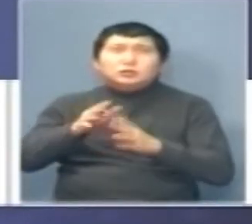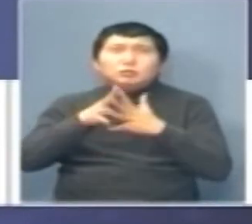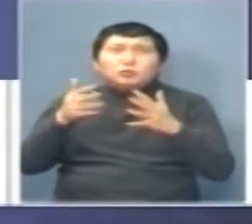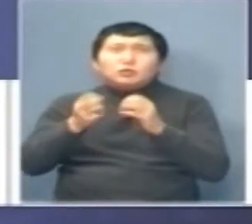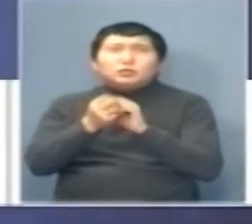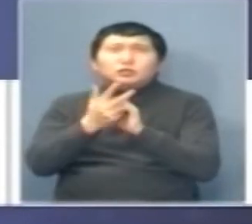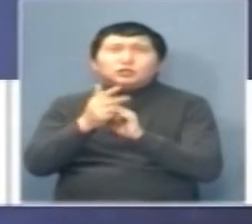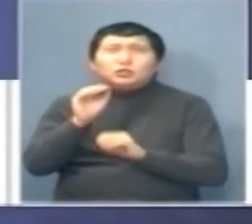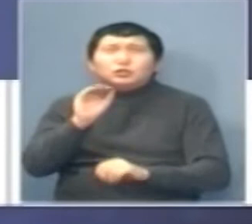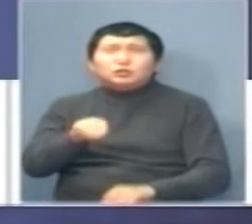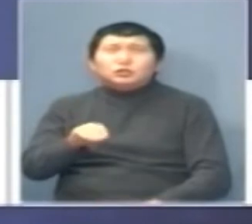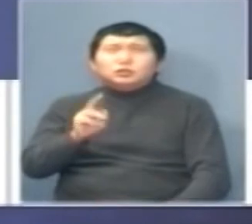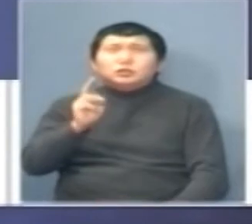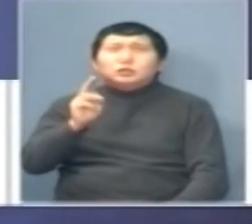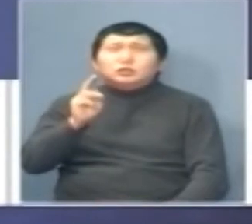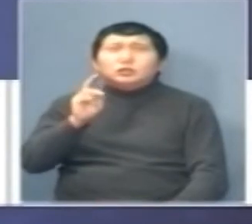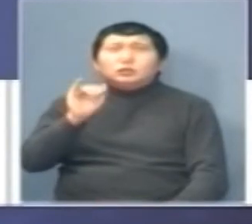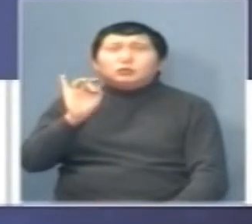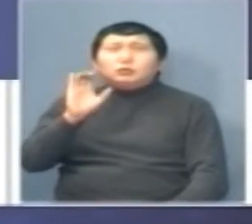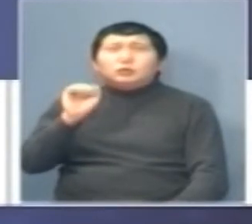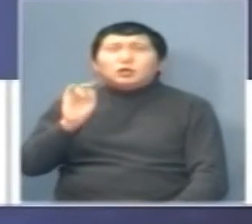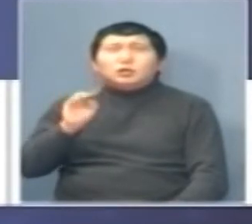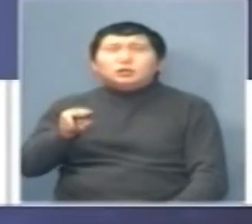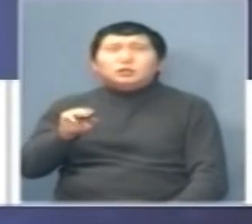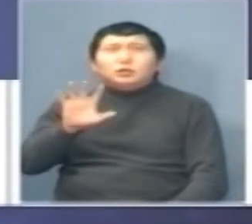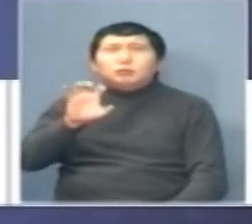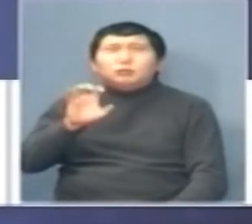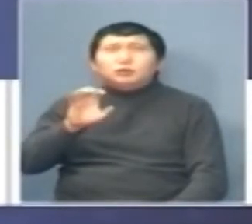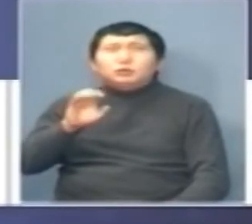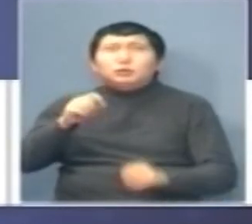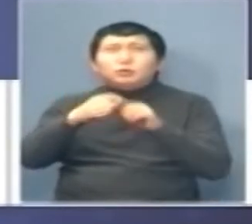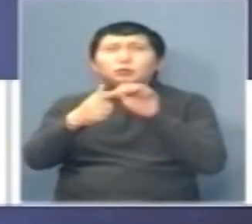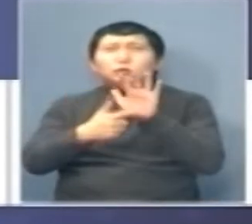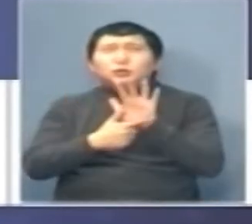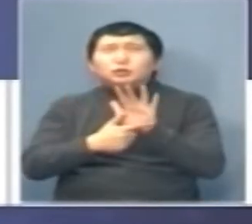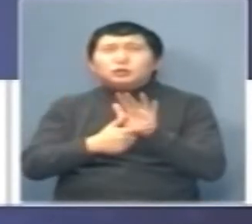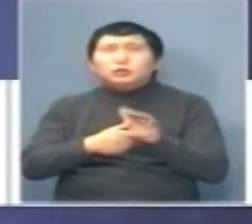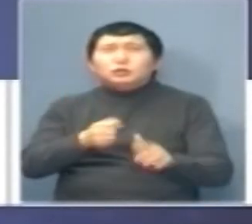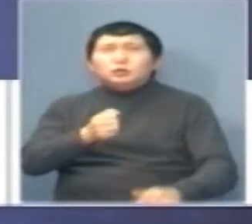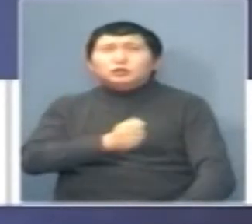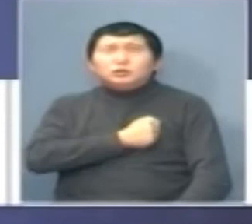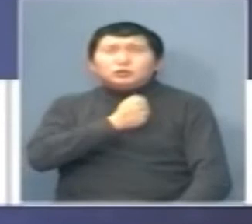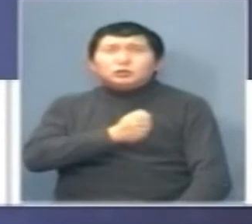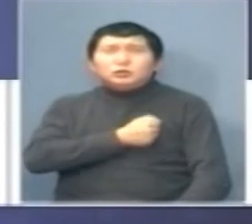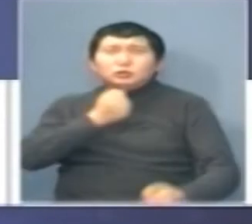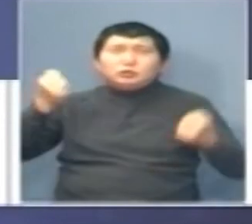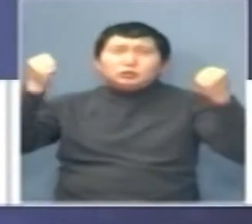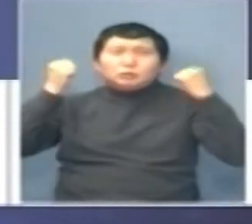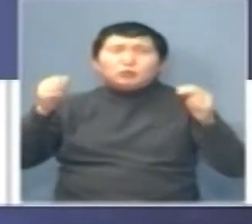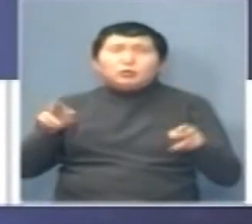астам курсантты қамтитын 517 әскери патриоттық спорт клубтары мен